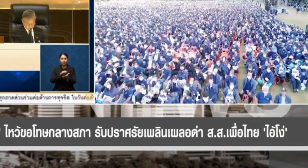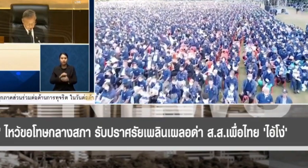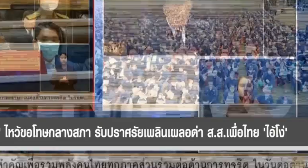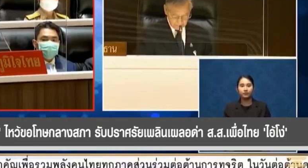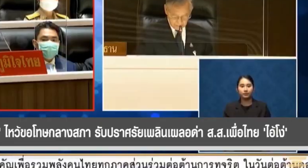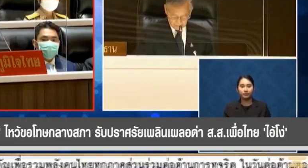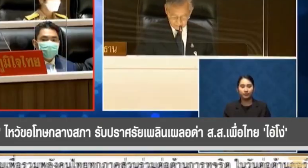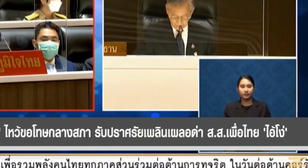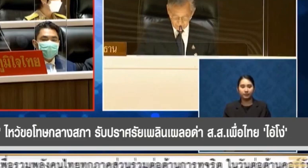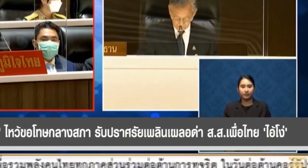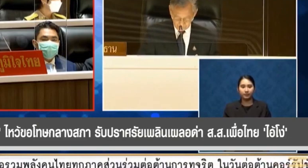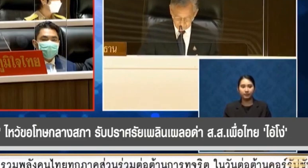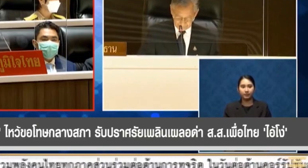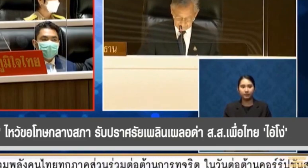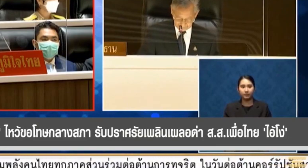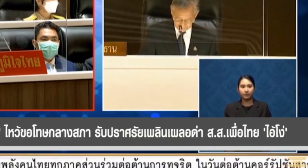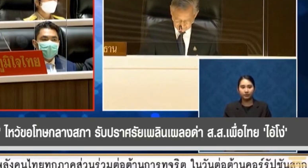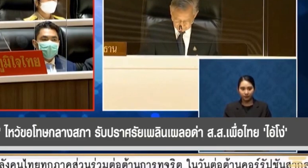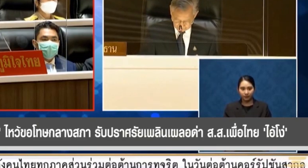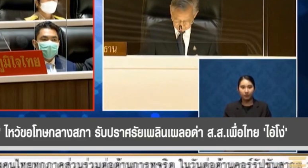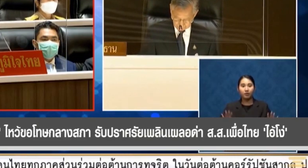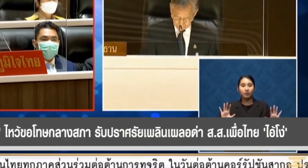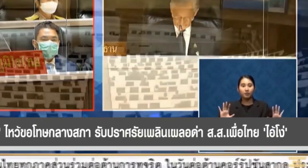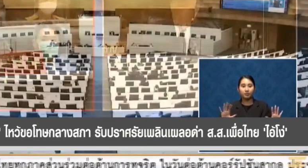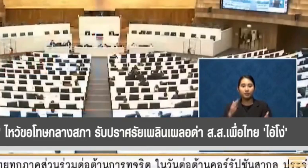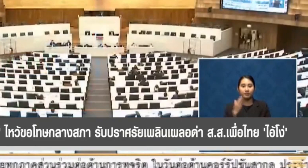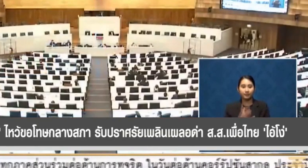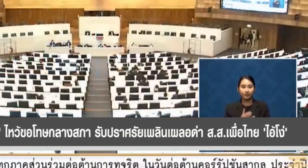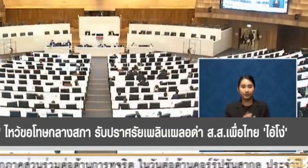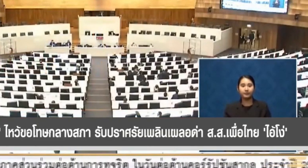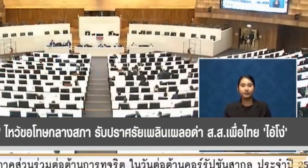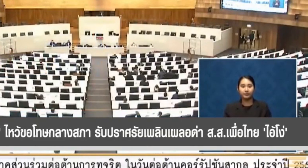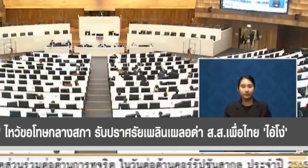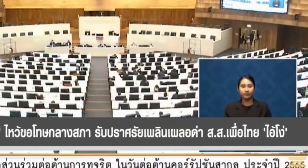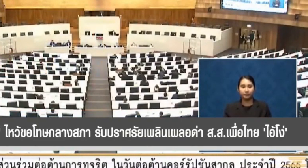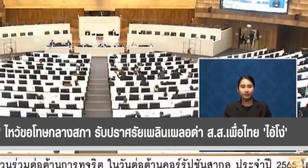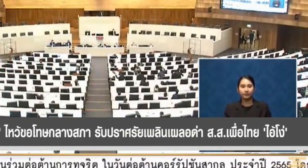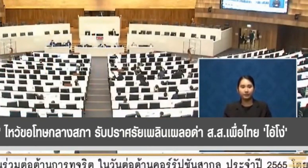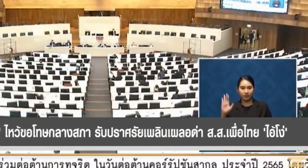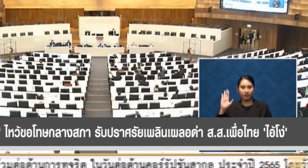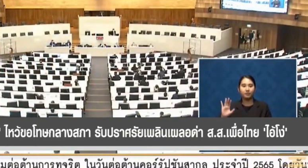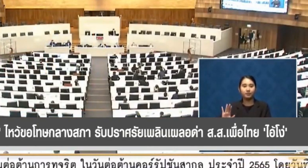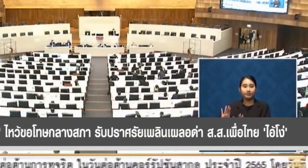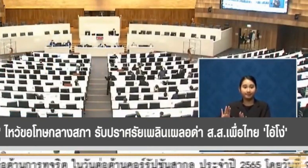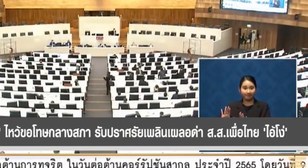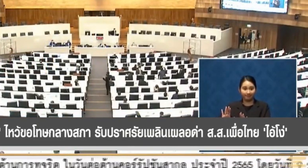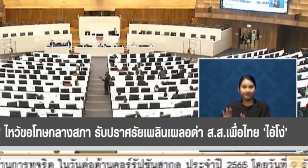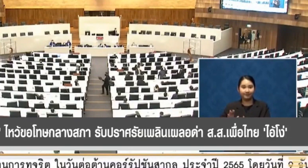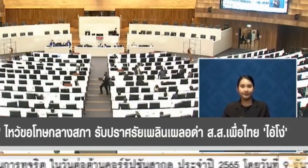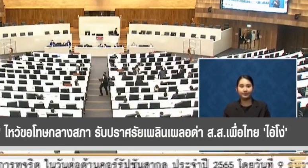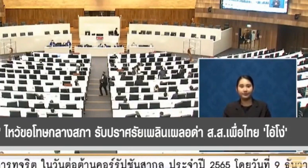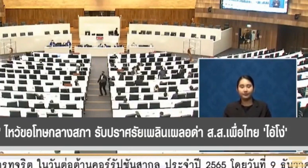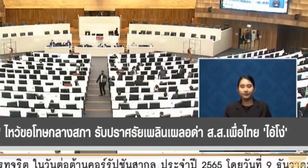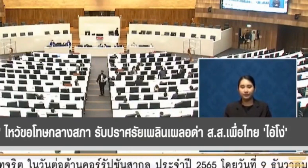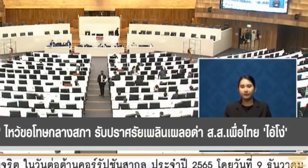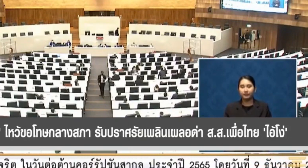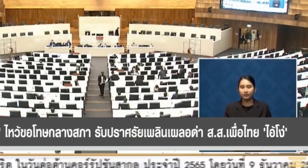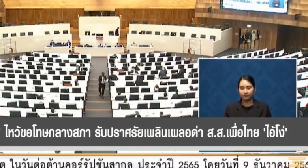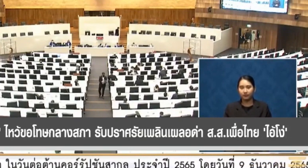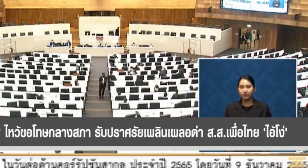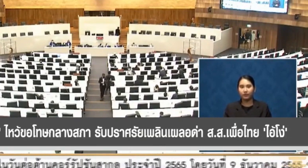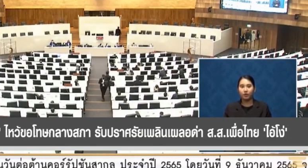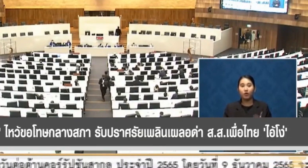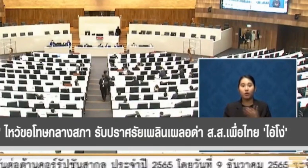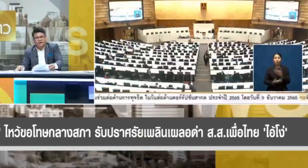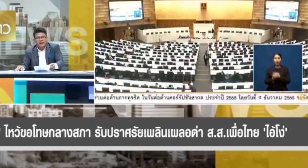ครับไม่ละครับผมขออนุญาตให้โอกาสพอสมควรแล้ว เป็นการกราบขออภัยกลางสภานะฮะ